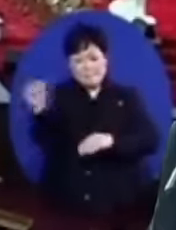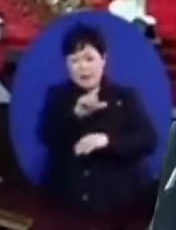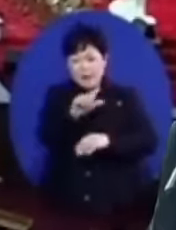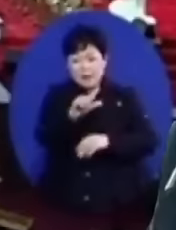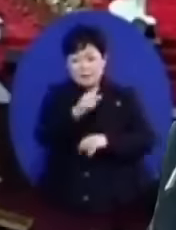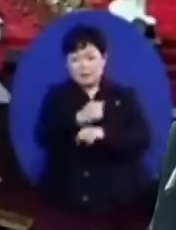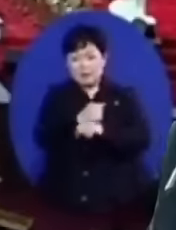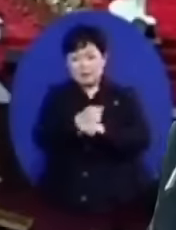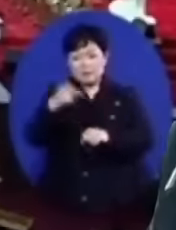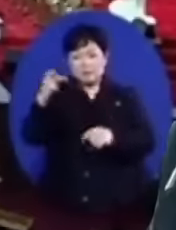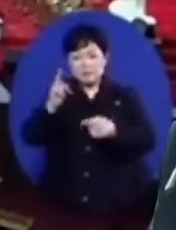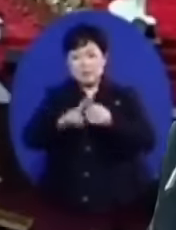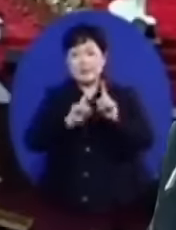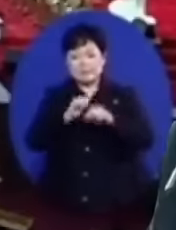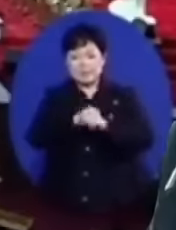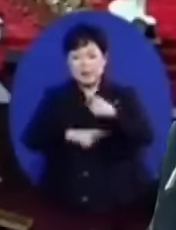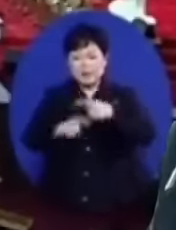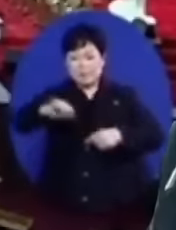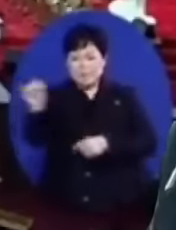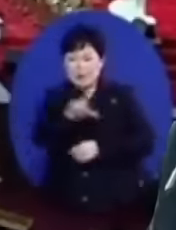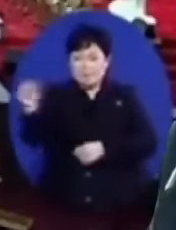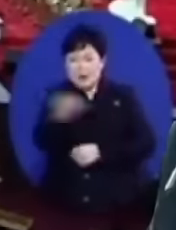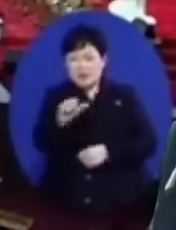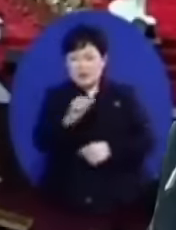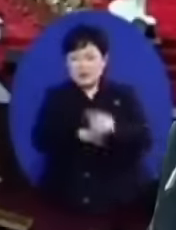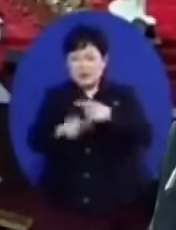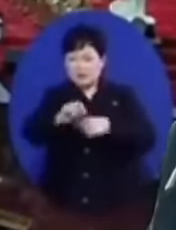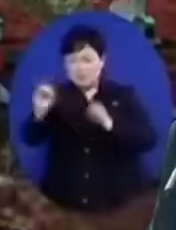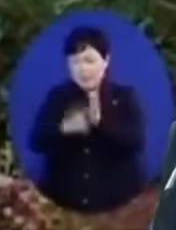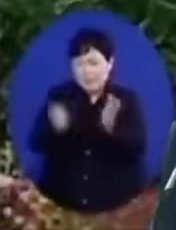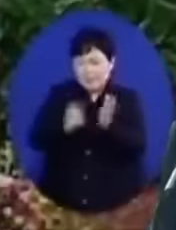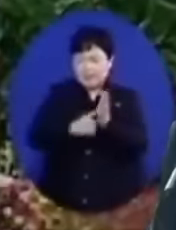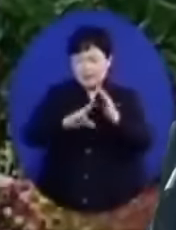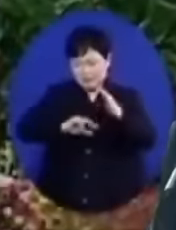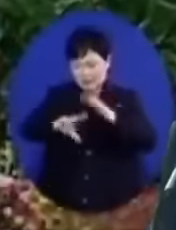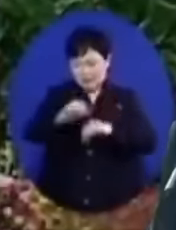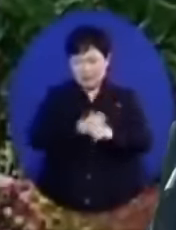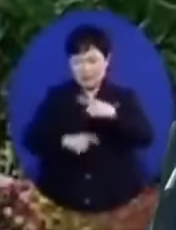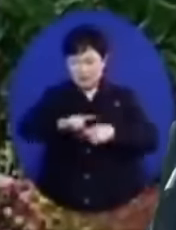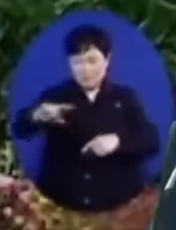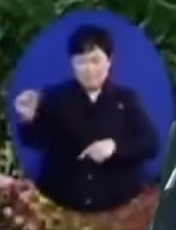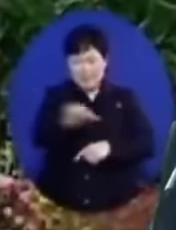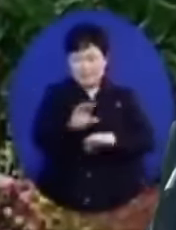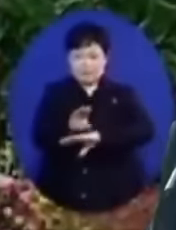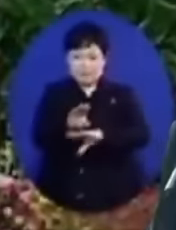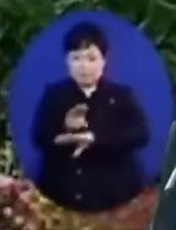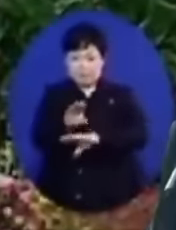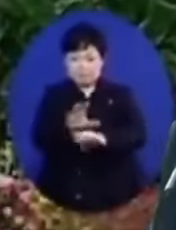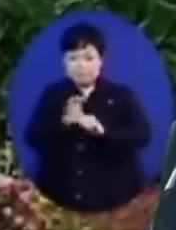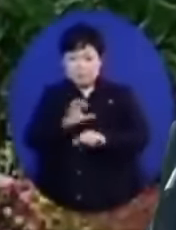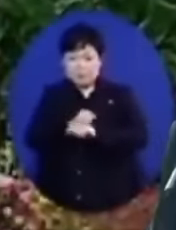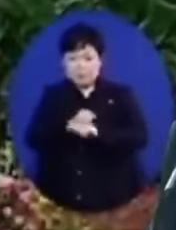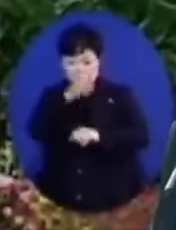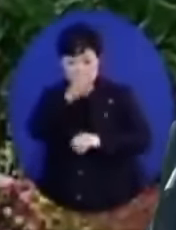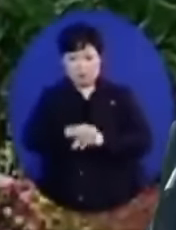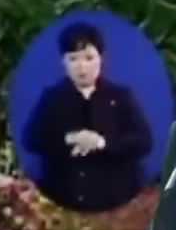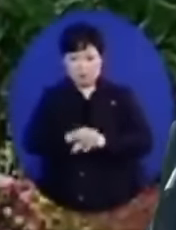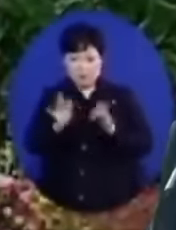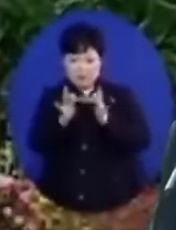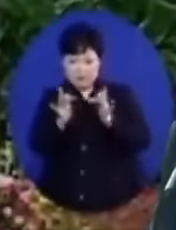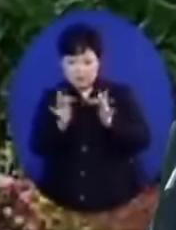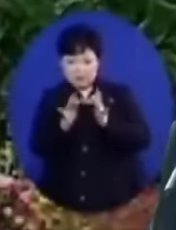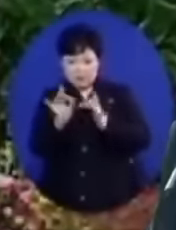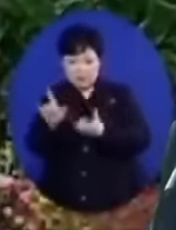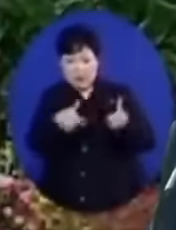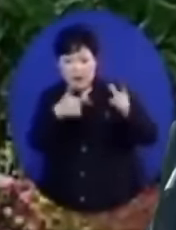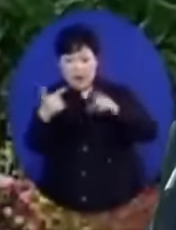합니다. 사람들은 더 빠른 기차를 타자, 더 빠른 지하철, 더 빠른 자동차, 그런 것을 선호합니다. 인터넷도